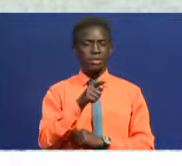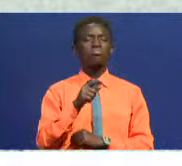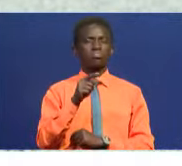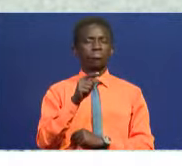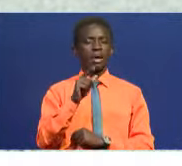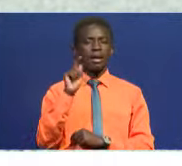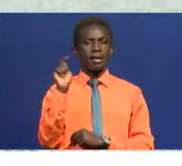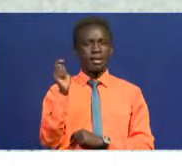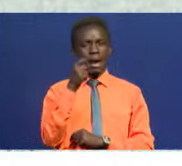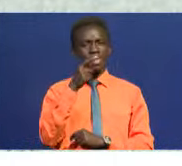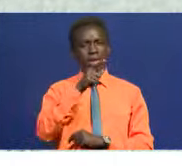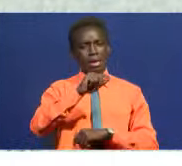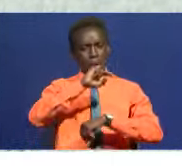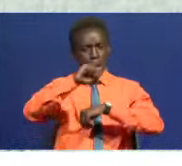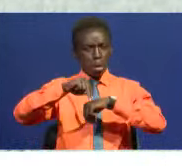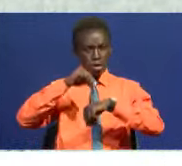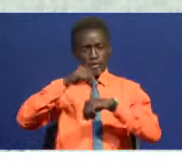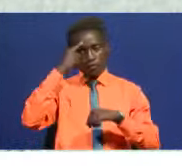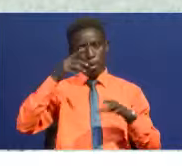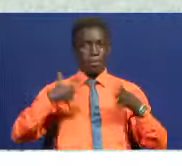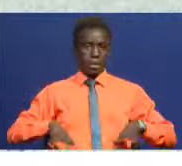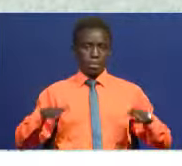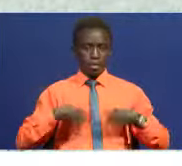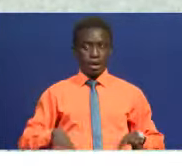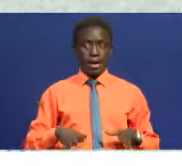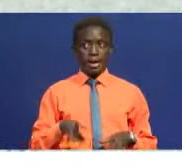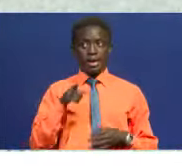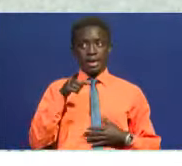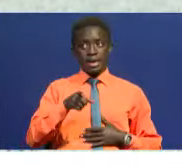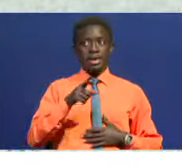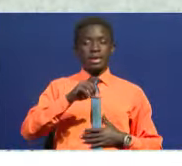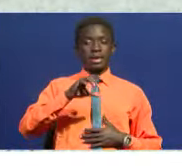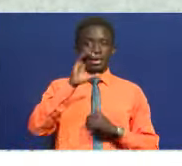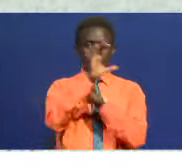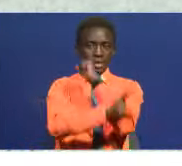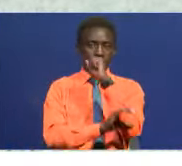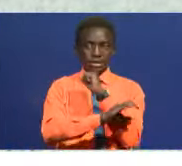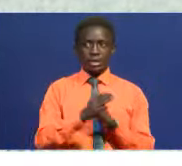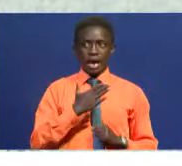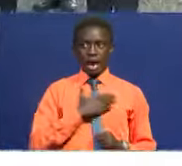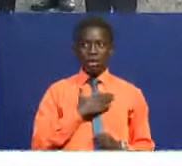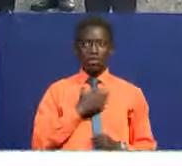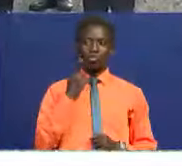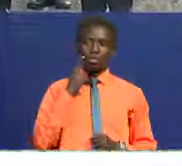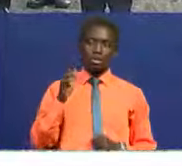and this is our country. Na mama pale amesema Kenya hatuhami.